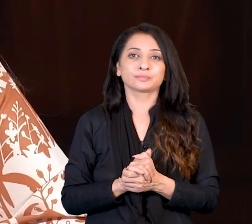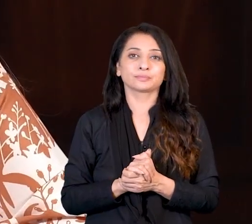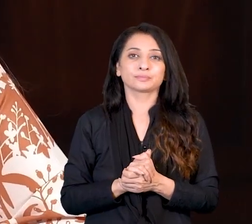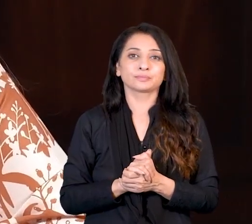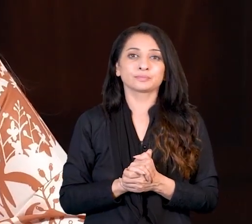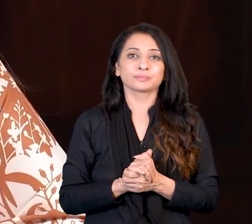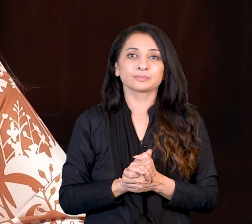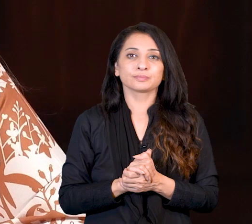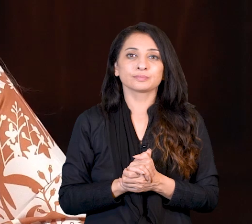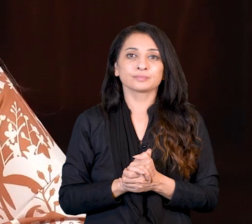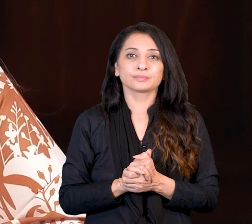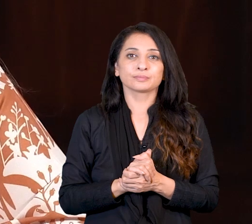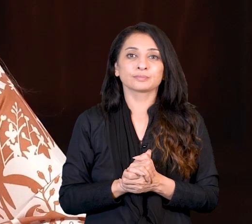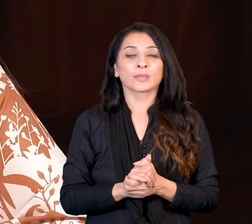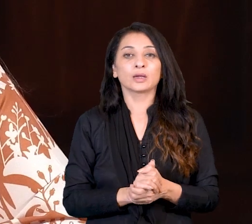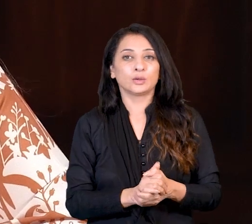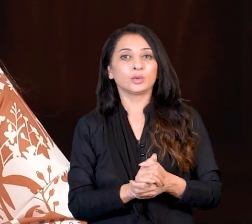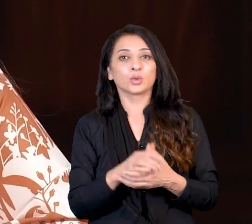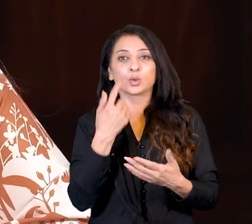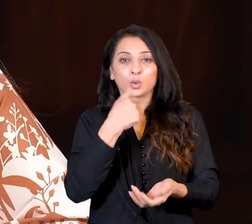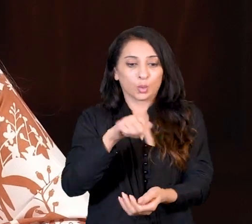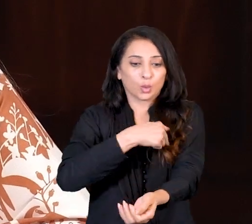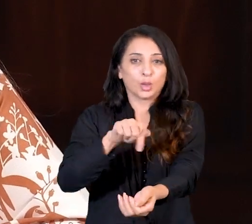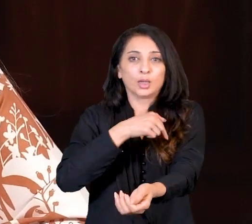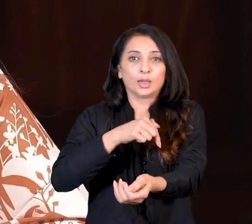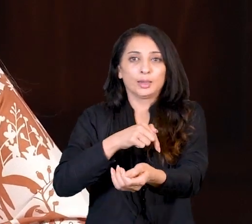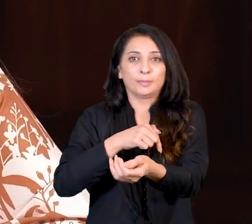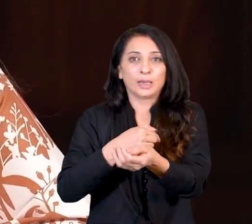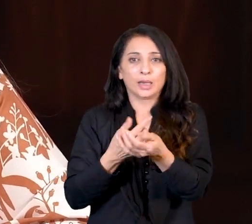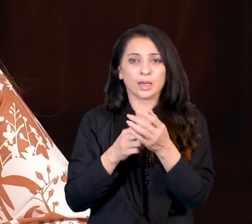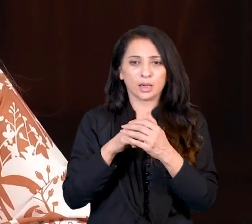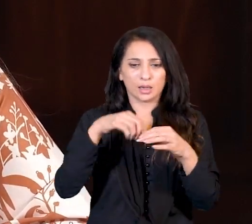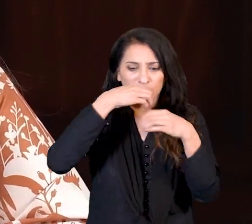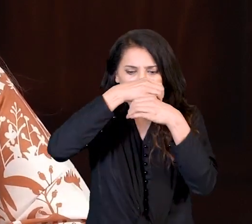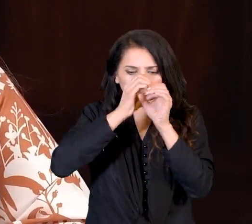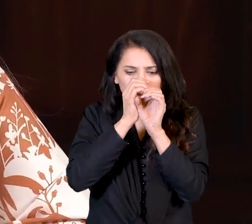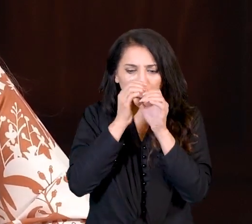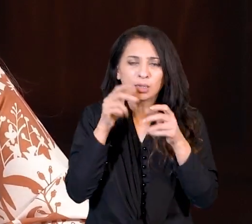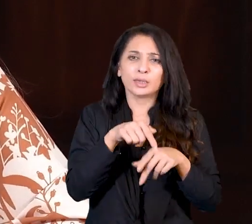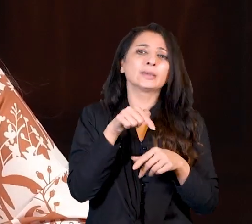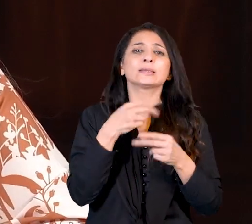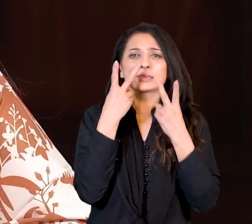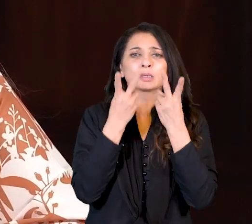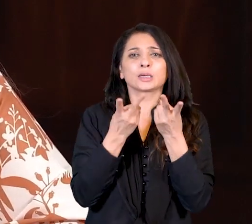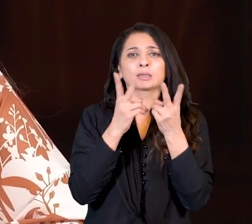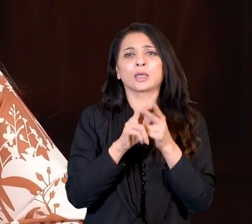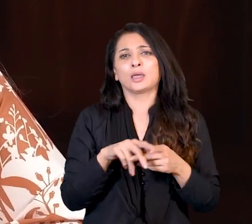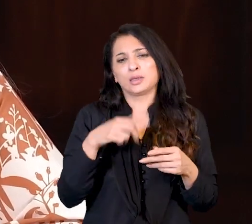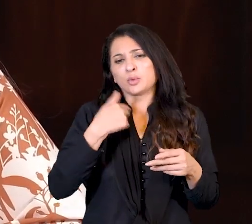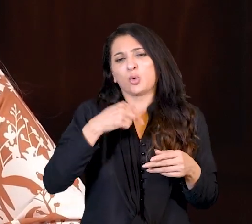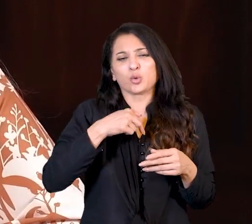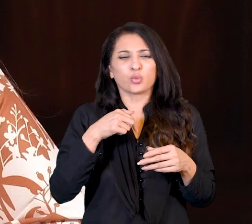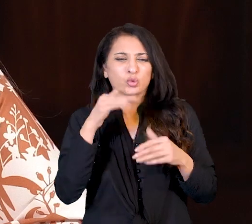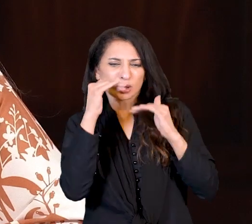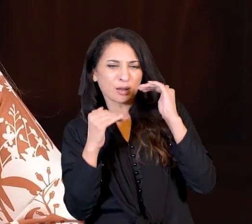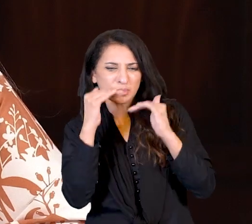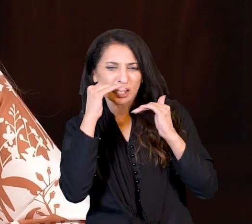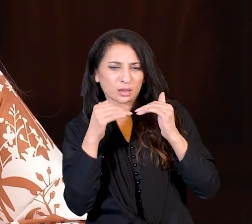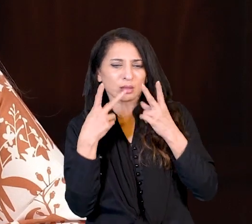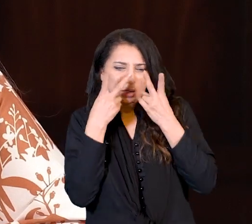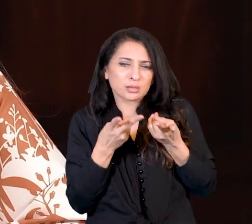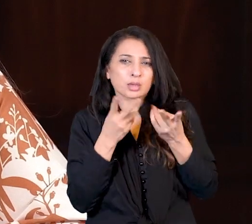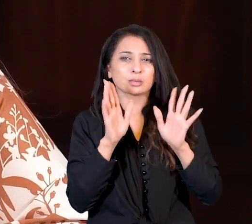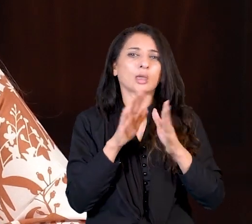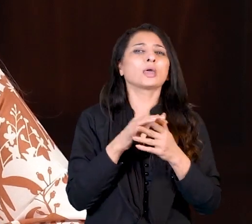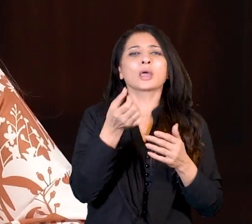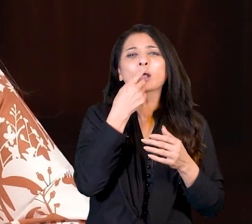टेस्ट कराते हैं कि कहीं कोई थायराइड का इशू तो नहीं है, कोई हार्मोन्स की एक्सेस तो नहीं है, कोई कमी तो नहीं है, ग़िज़ाइयत की कोई कमी तो नहीं है, और उसको